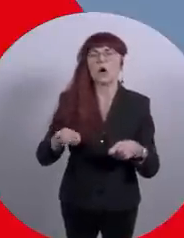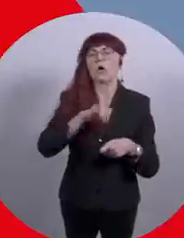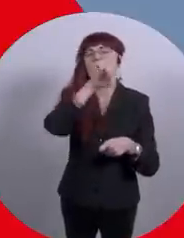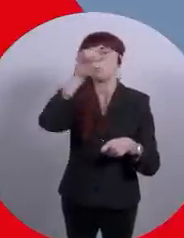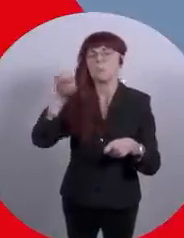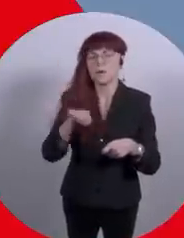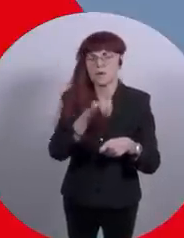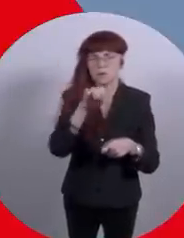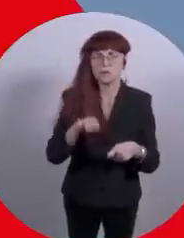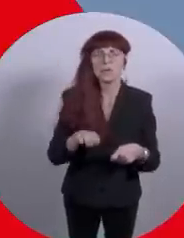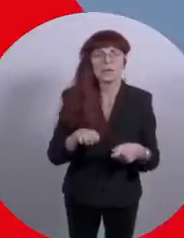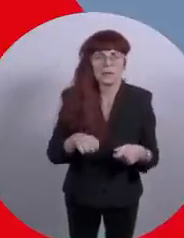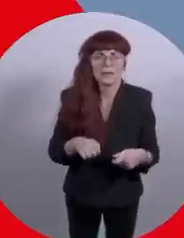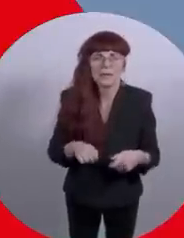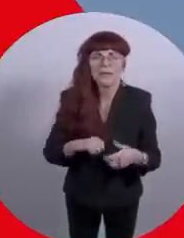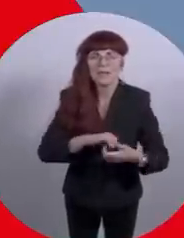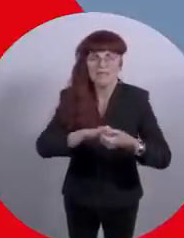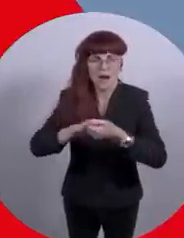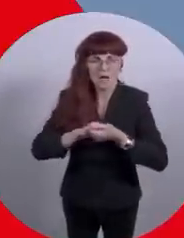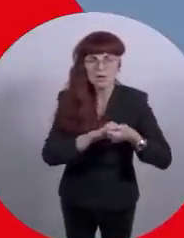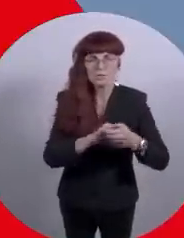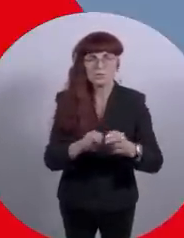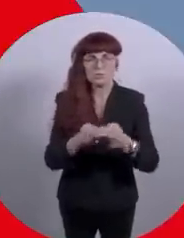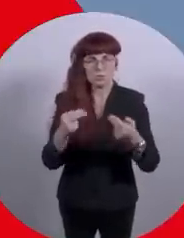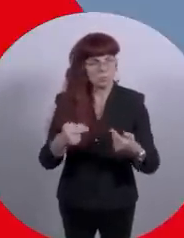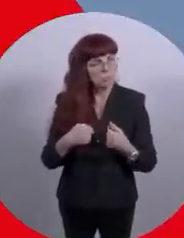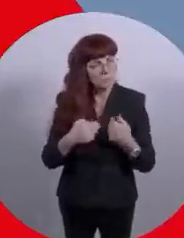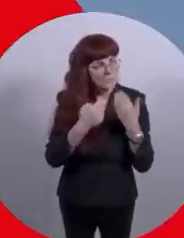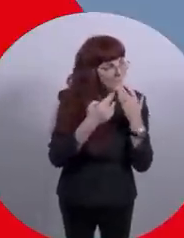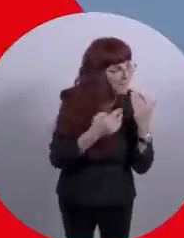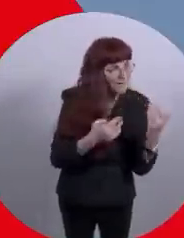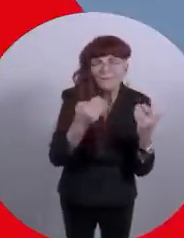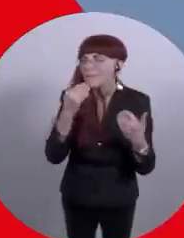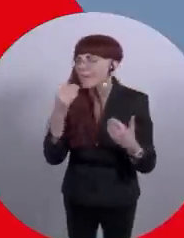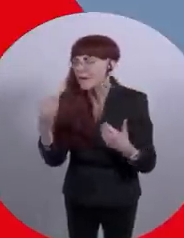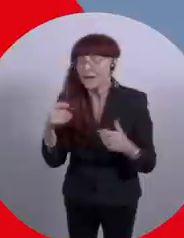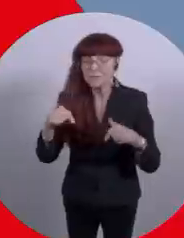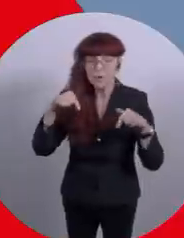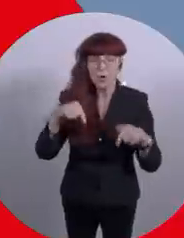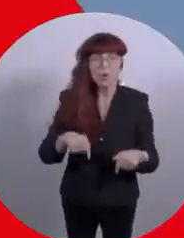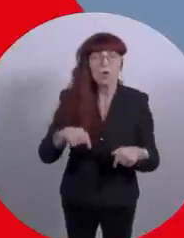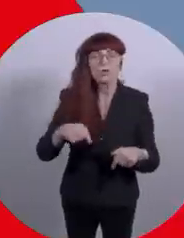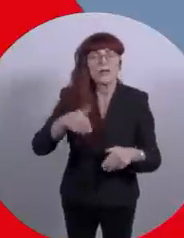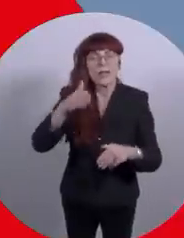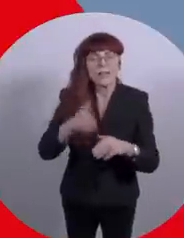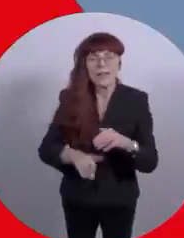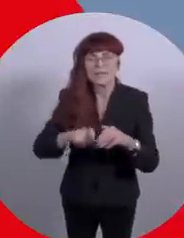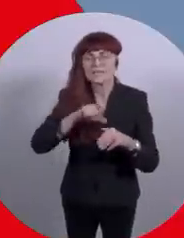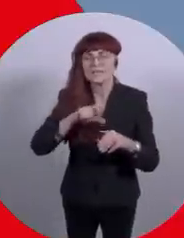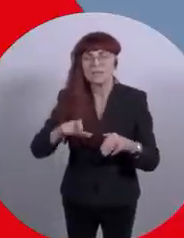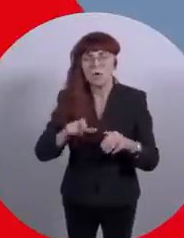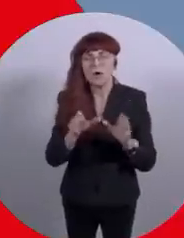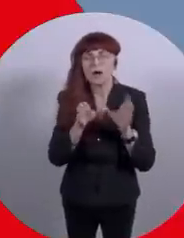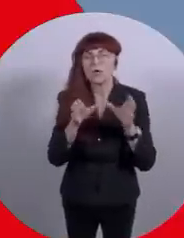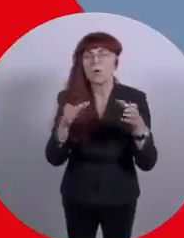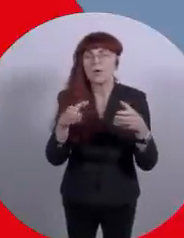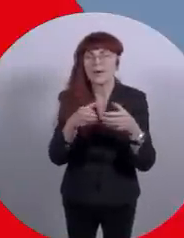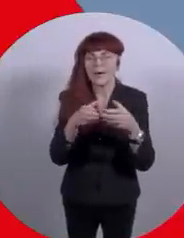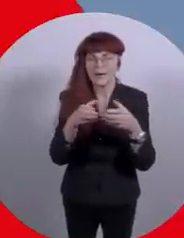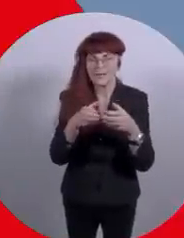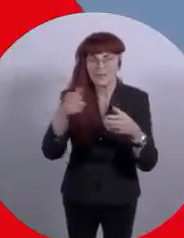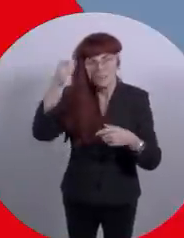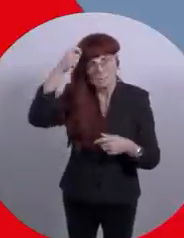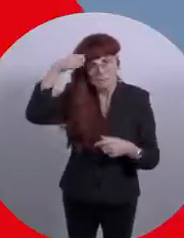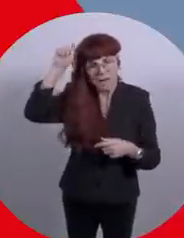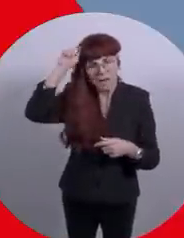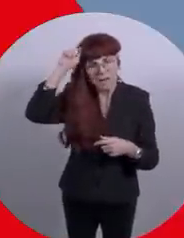bedankt für die gratulation und wir haben uns bei diesem Kongress in Berlin letzte Woche vorgenommen dass wir ein